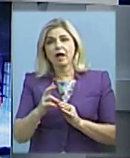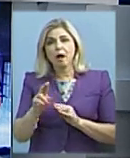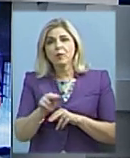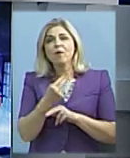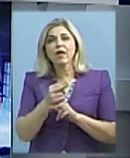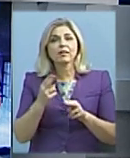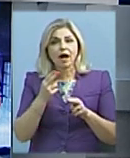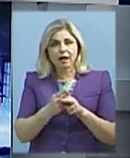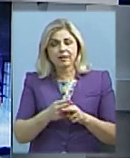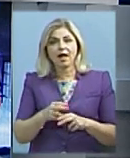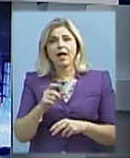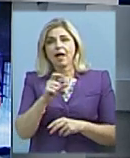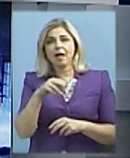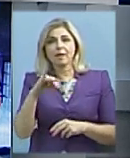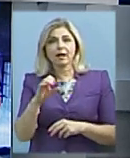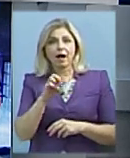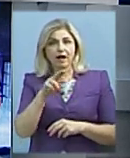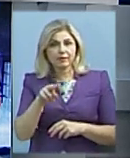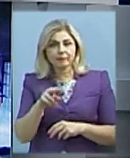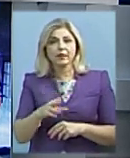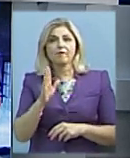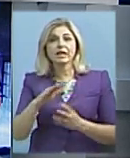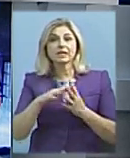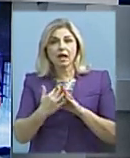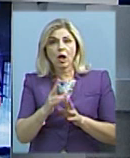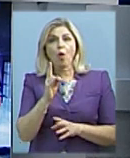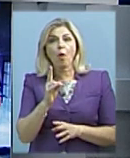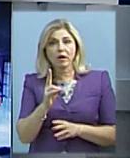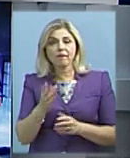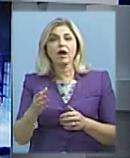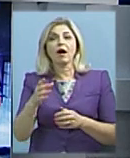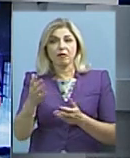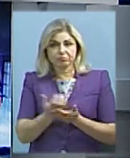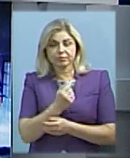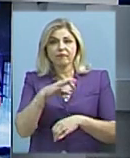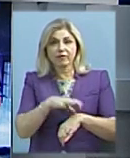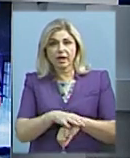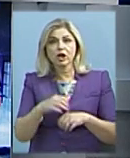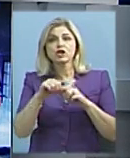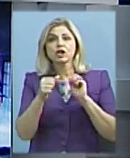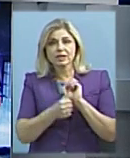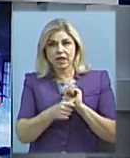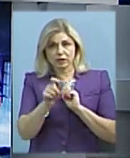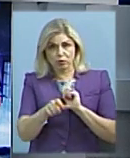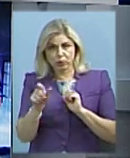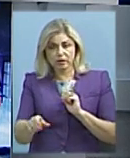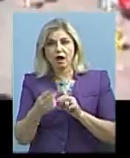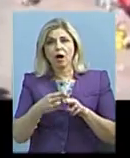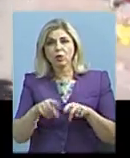Цими вихідними поліцейські виявили у селі Коблеве 16 іноземців, які порушили міграційне